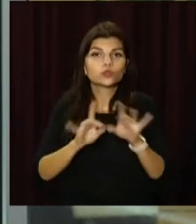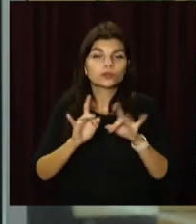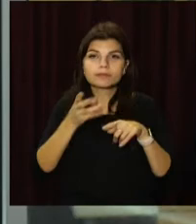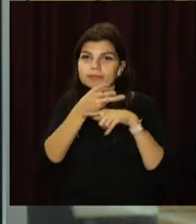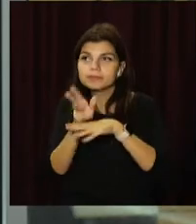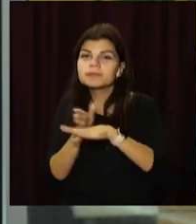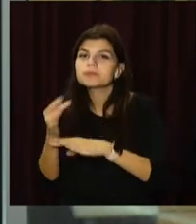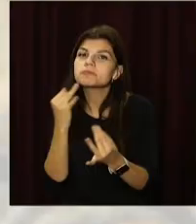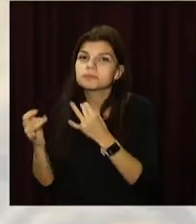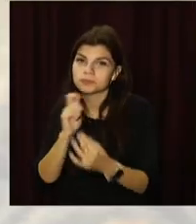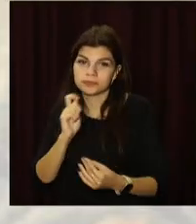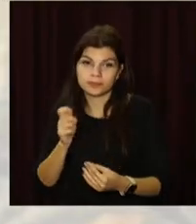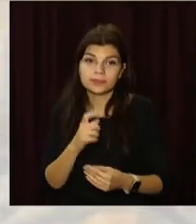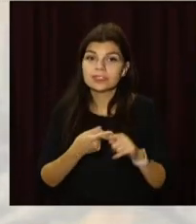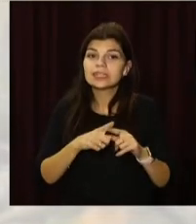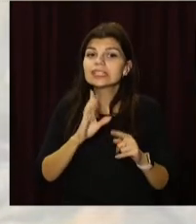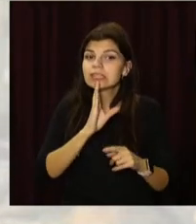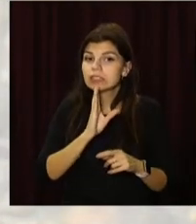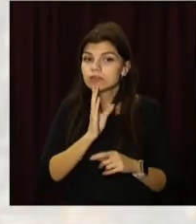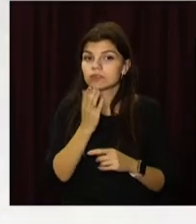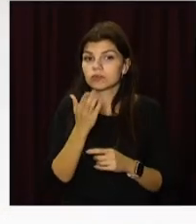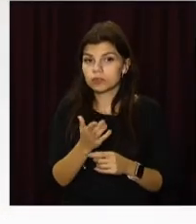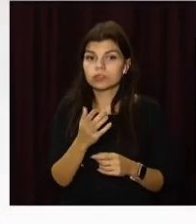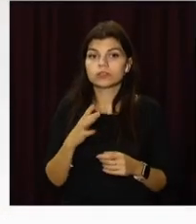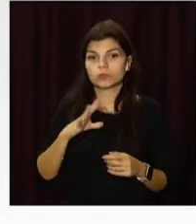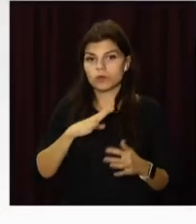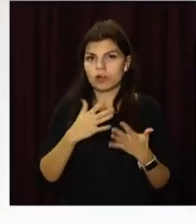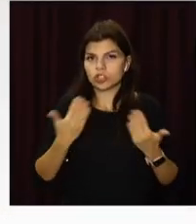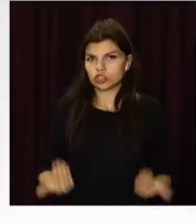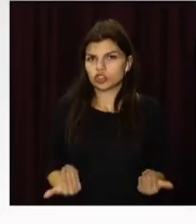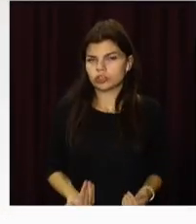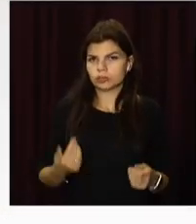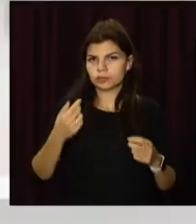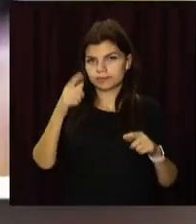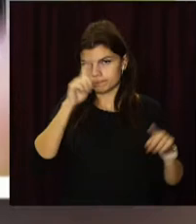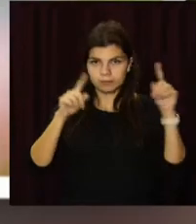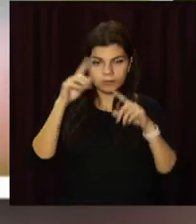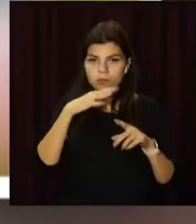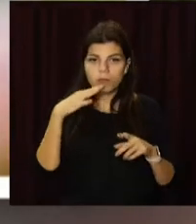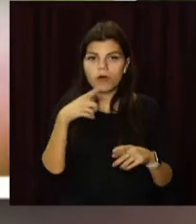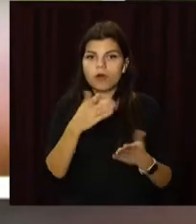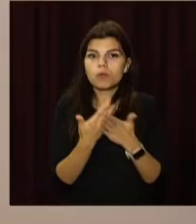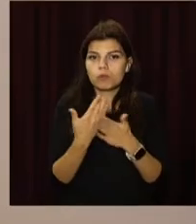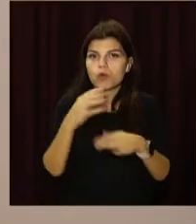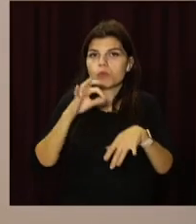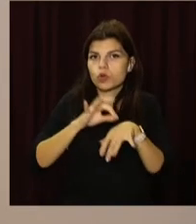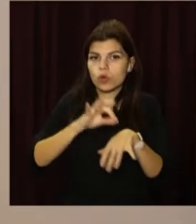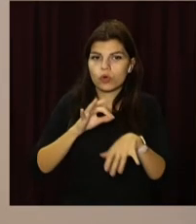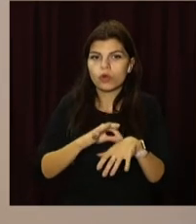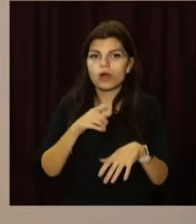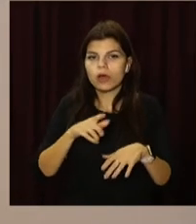журналісти. На долю цієї тендітної дівчини припало безліч випробувань. Одне з них – кришталева хвороба. Це